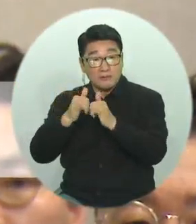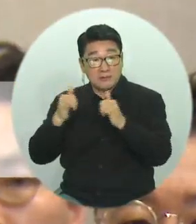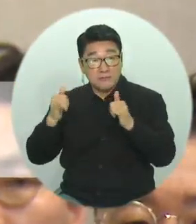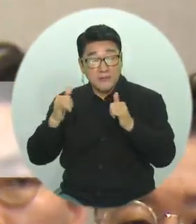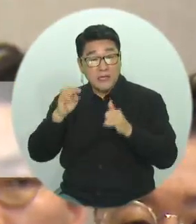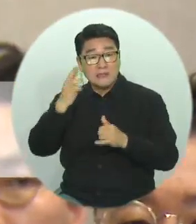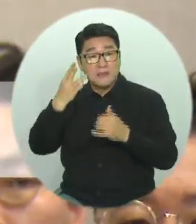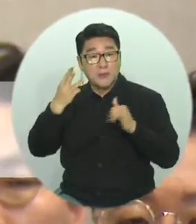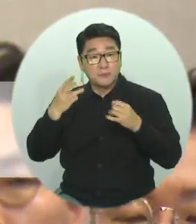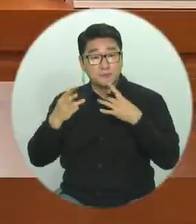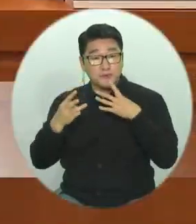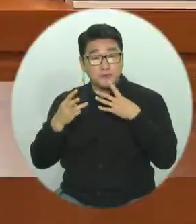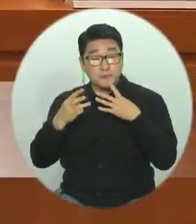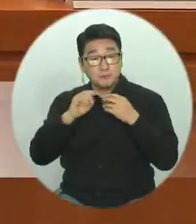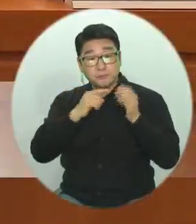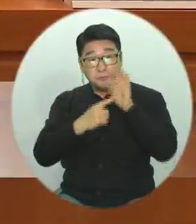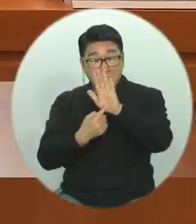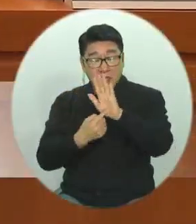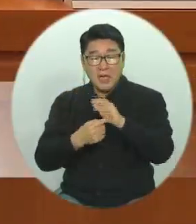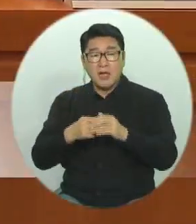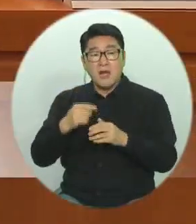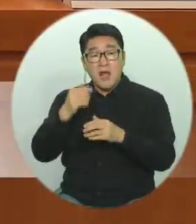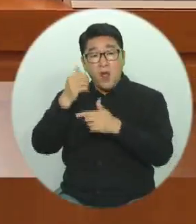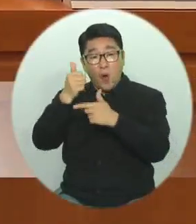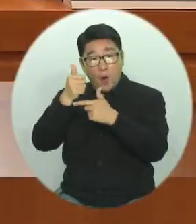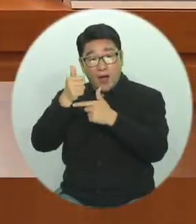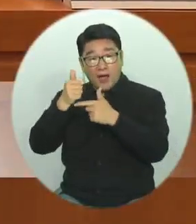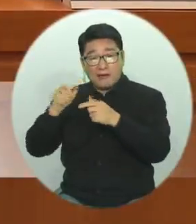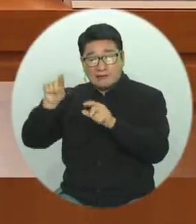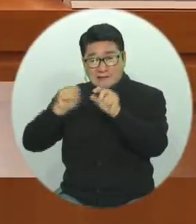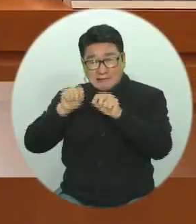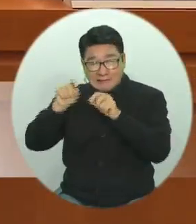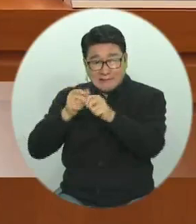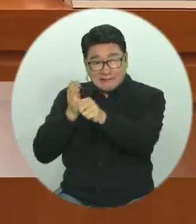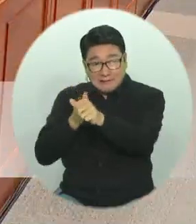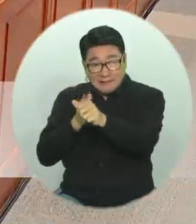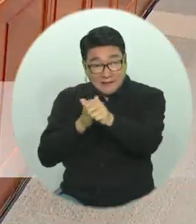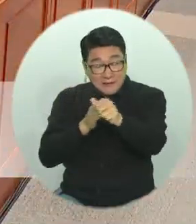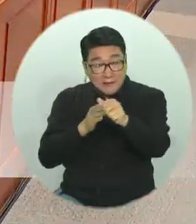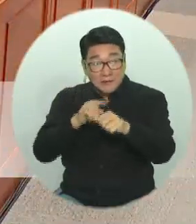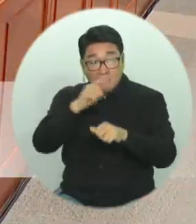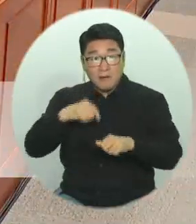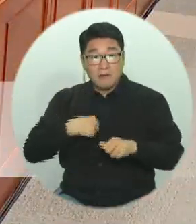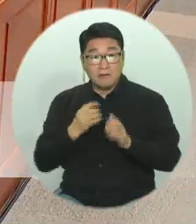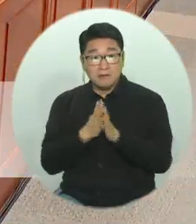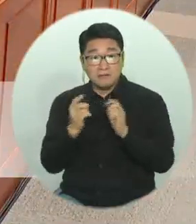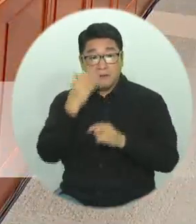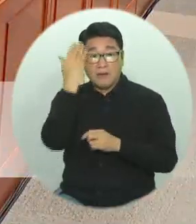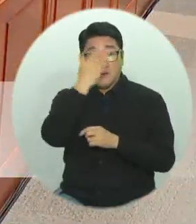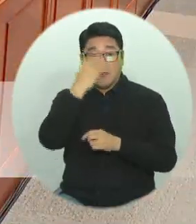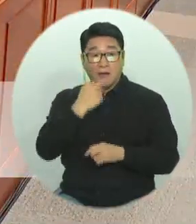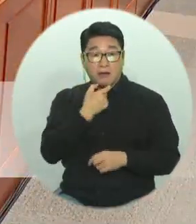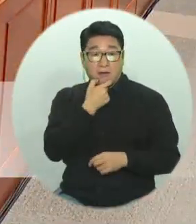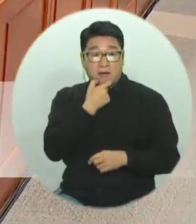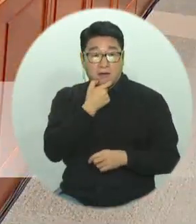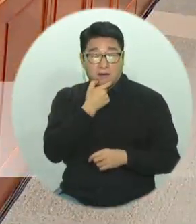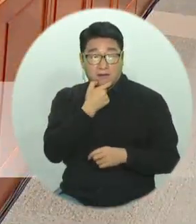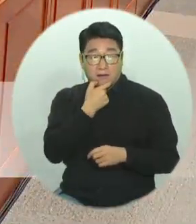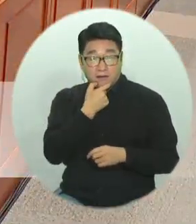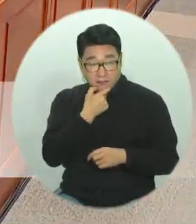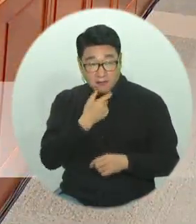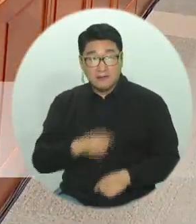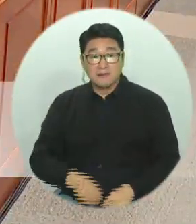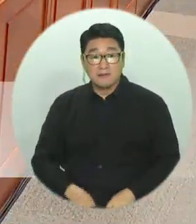명에 불과하다고지 을 많이 스카우트 하려고 노력했지만 본인들이 고사했다 이같이